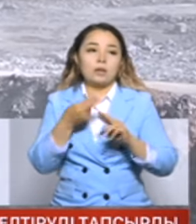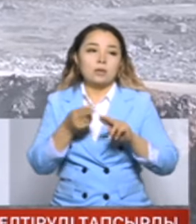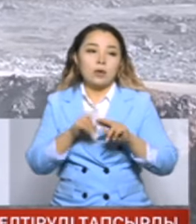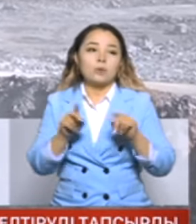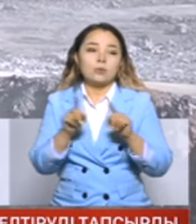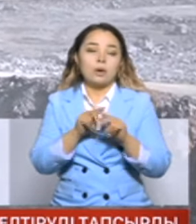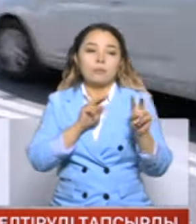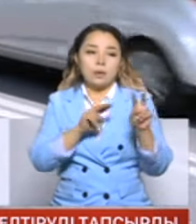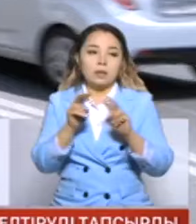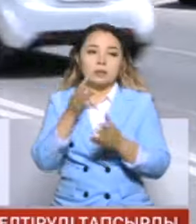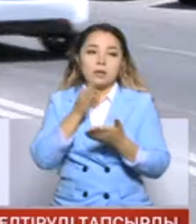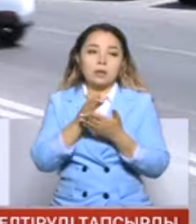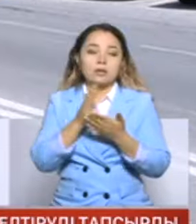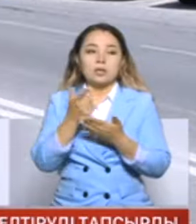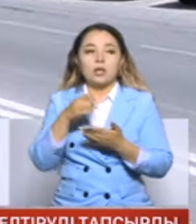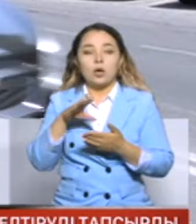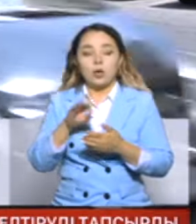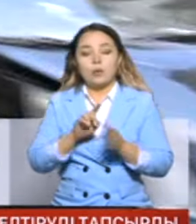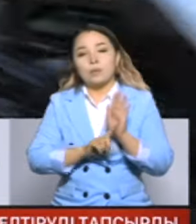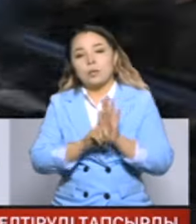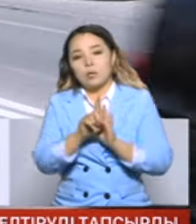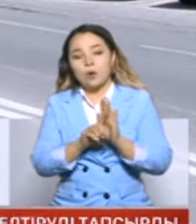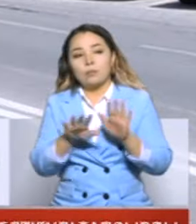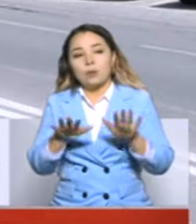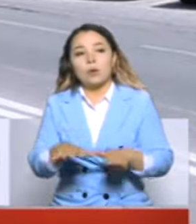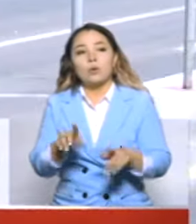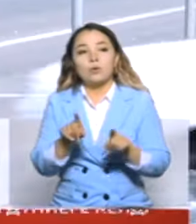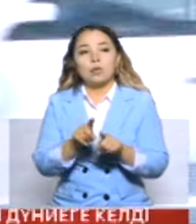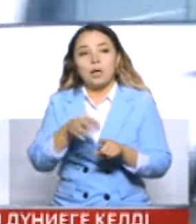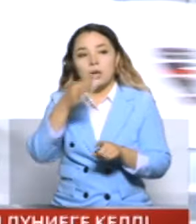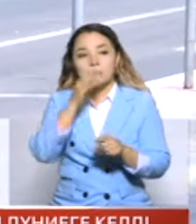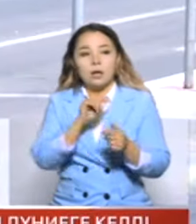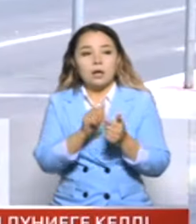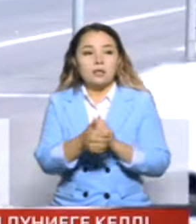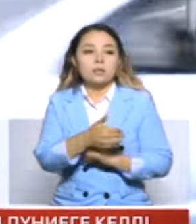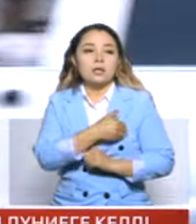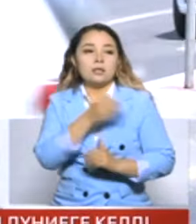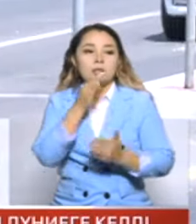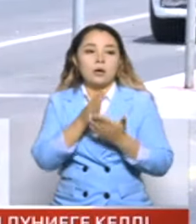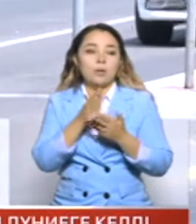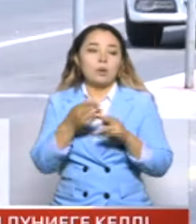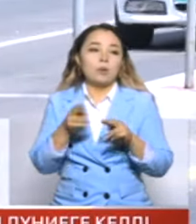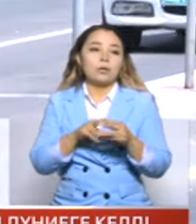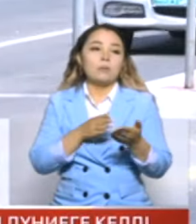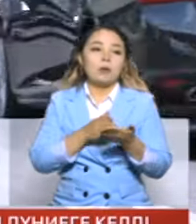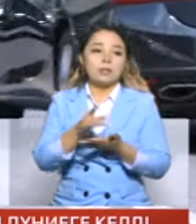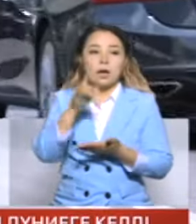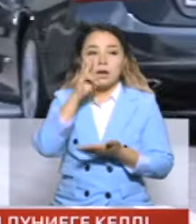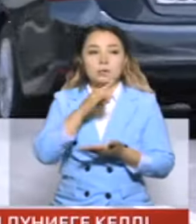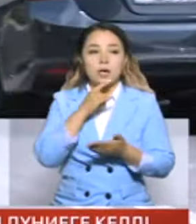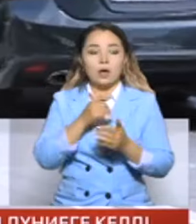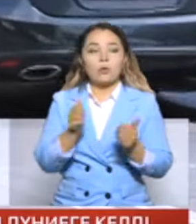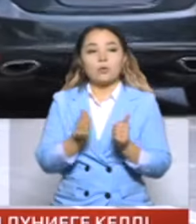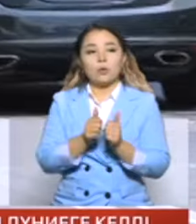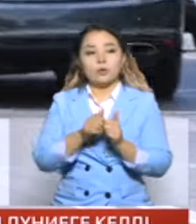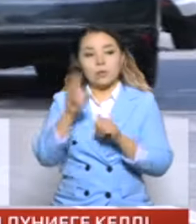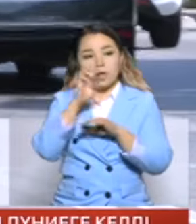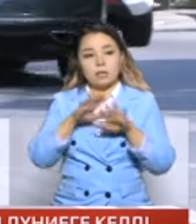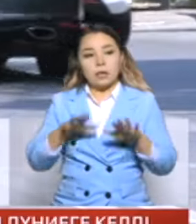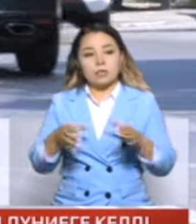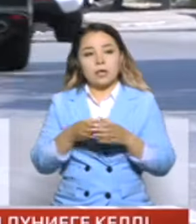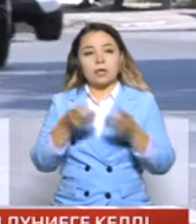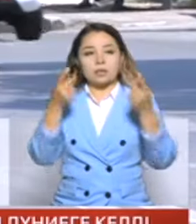ұйымдар, оның ішінде гидрометеорологиялық органдар тәжірибе алмасуға ниетті. Бұл бағытта Қазақстан көрші елдермен бірлесіп